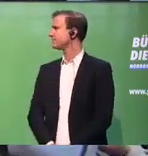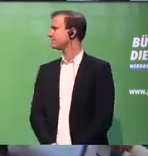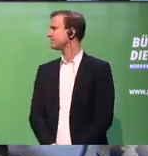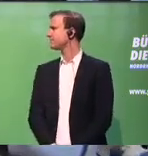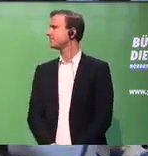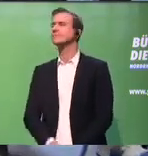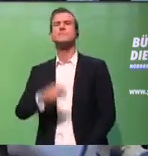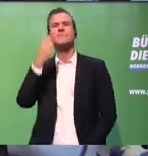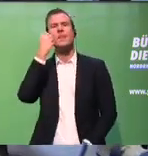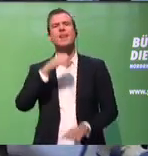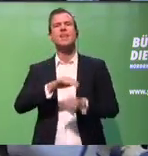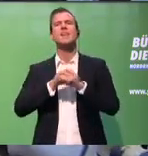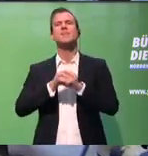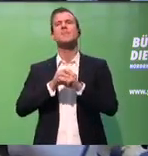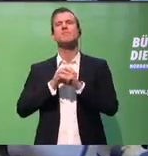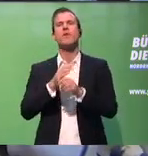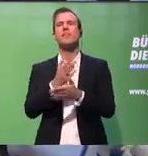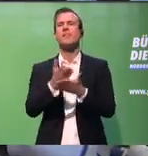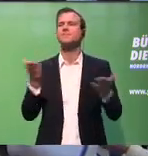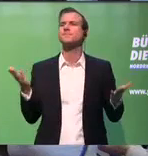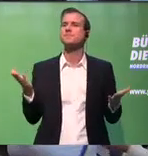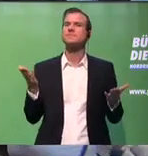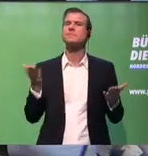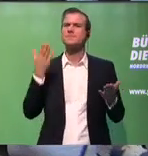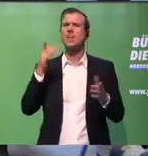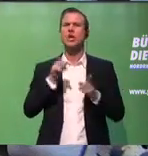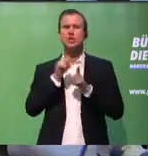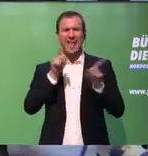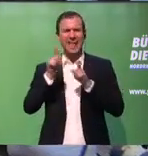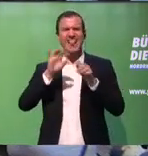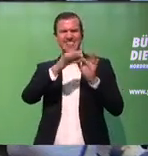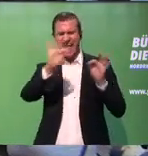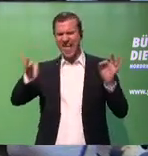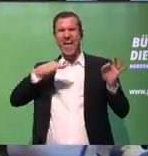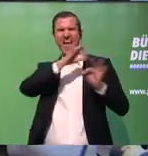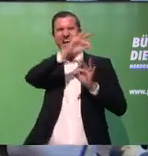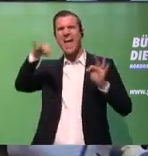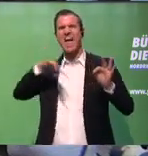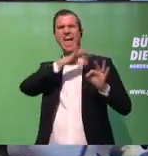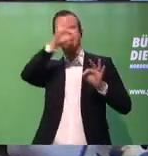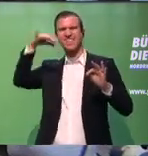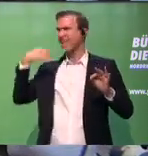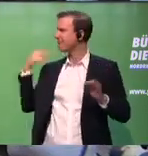Ja, liebe Freundinnen und Freunde, der Stacheldraht steht ja auch noch für was anderes,